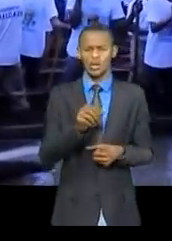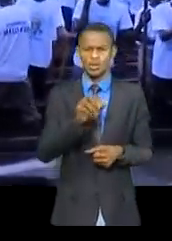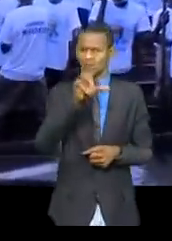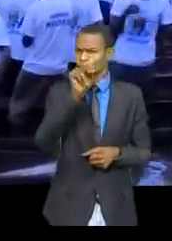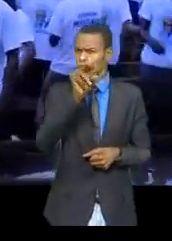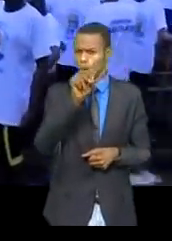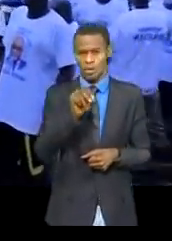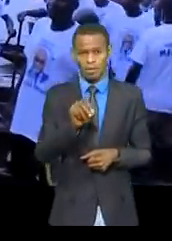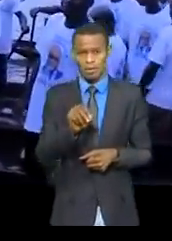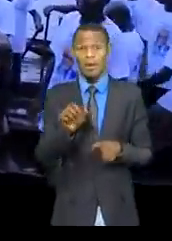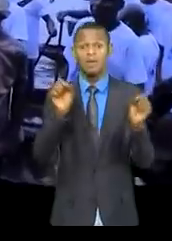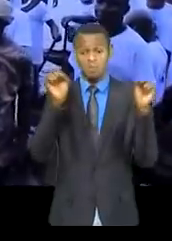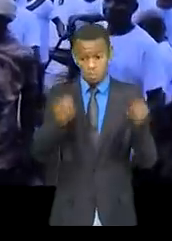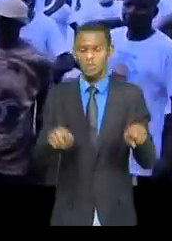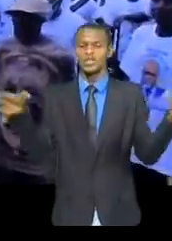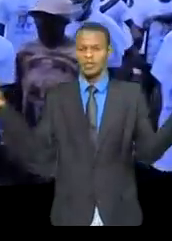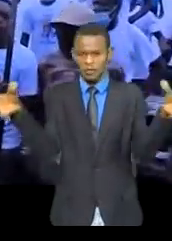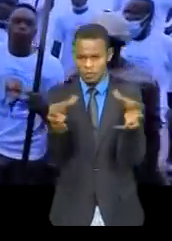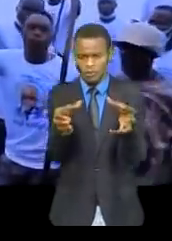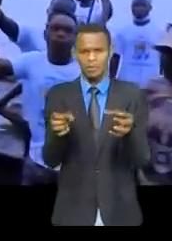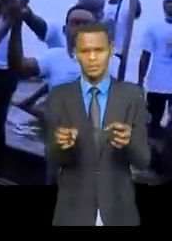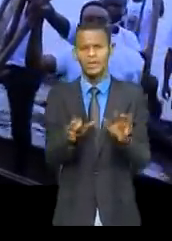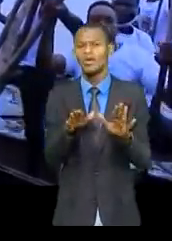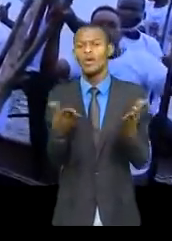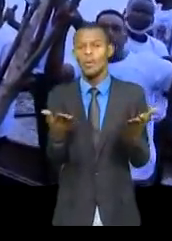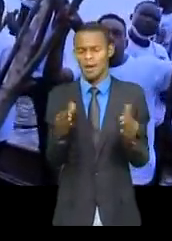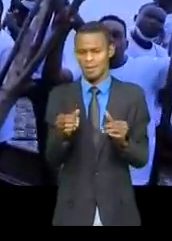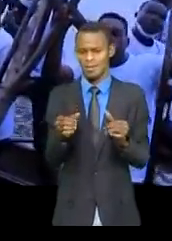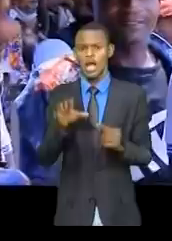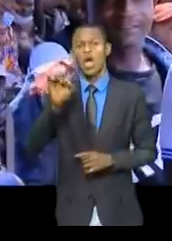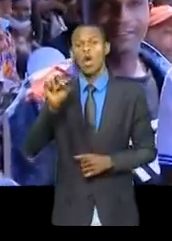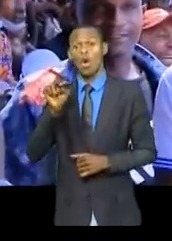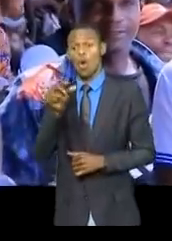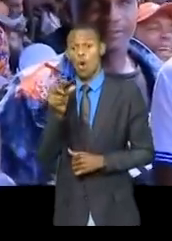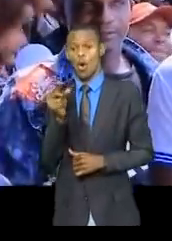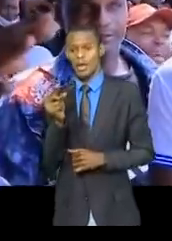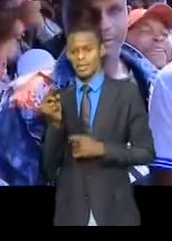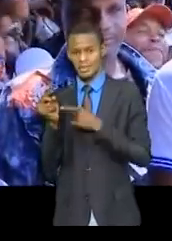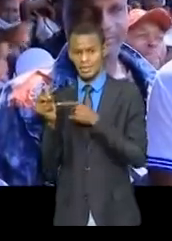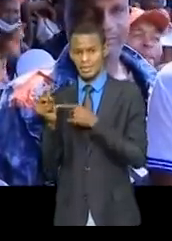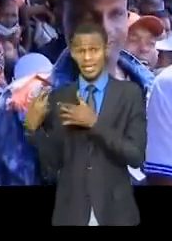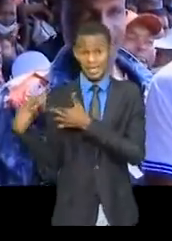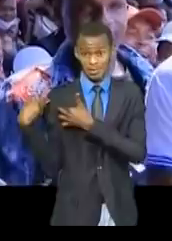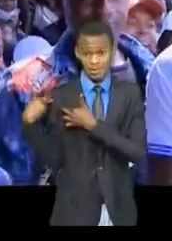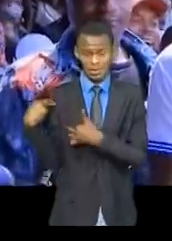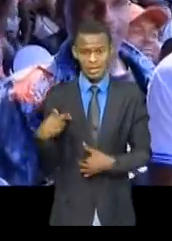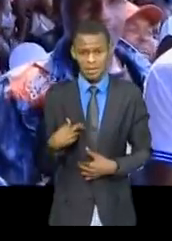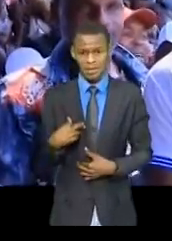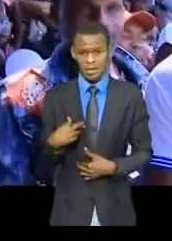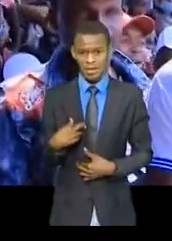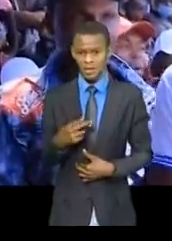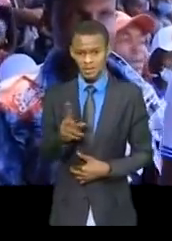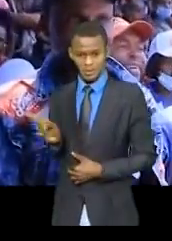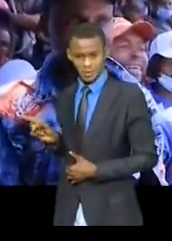sont à mettre à profit. Sur l'initiative de l'ASBEL Lubunga Central du président Mugota, Maître Edi Moké, l'un